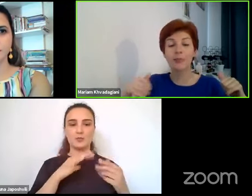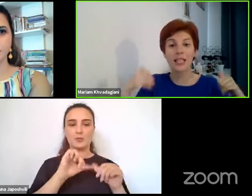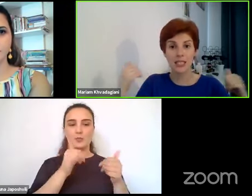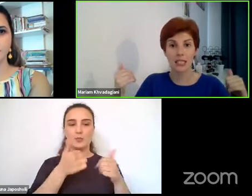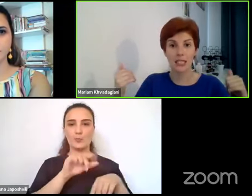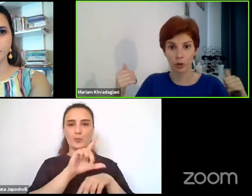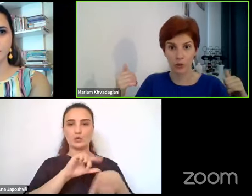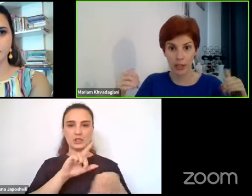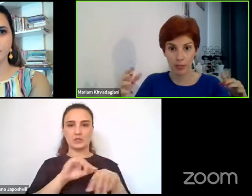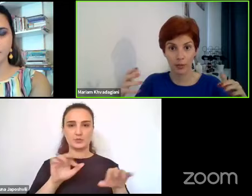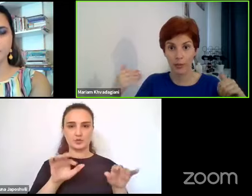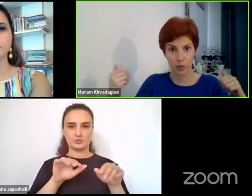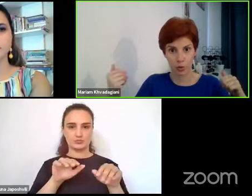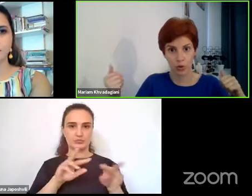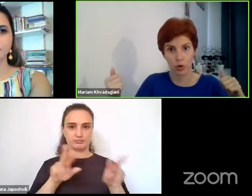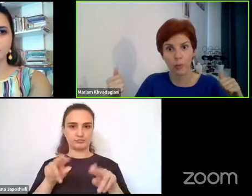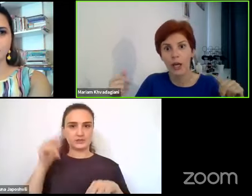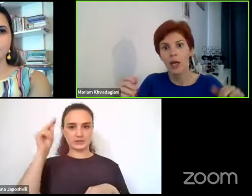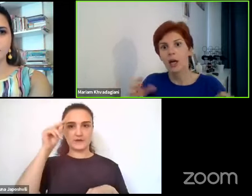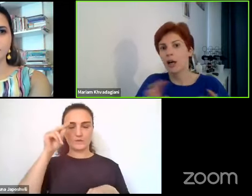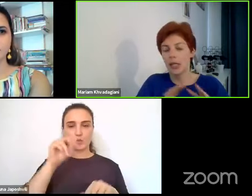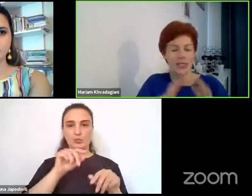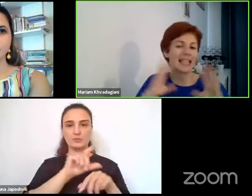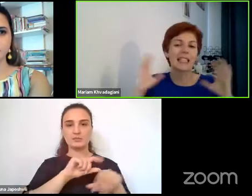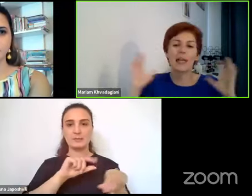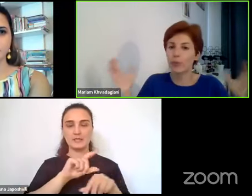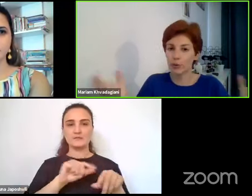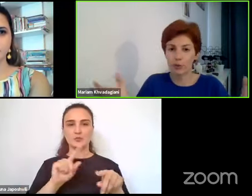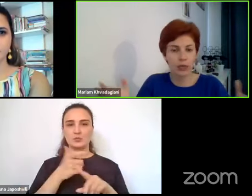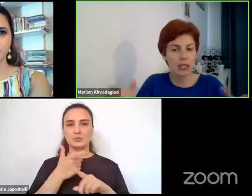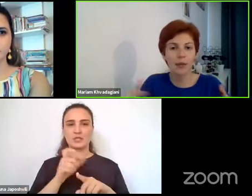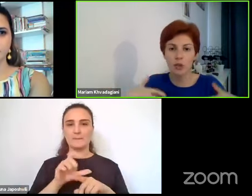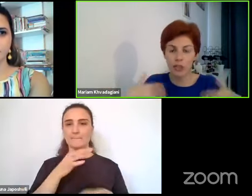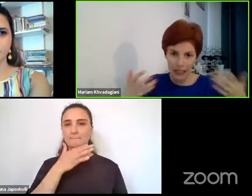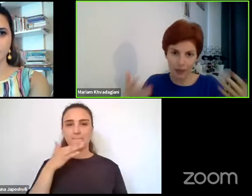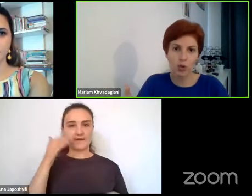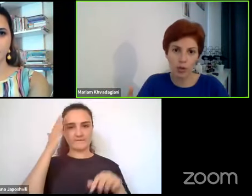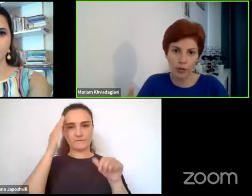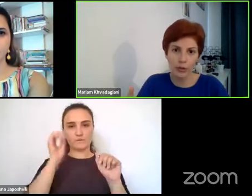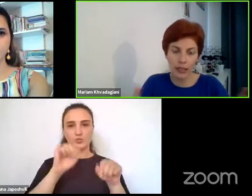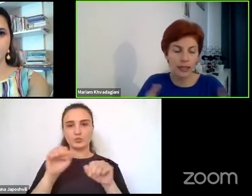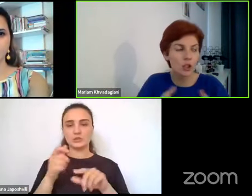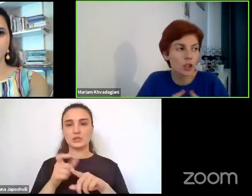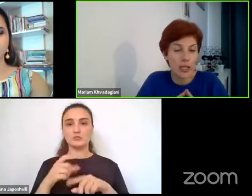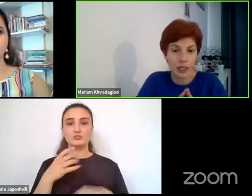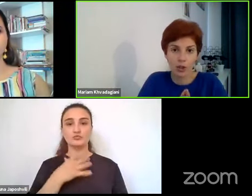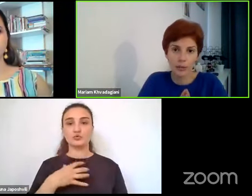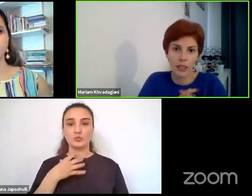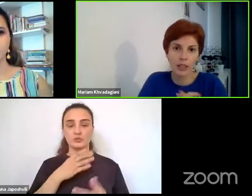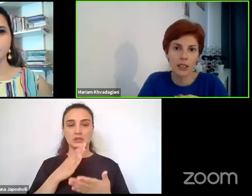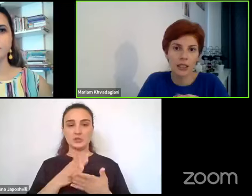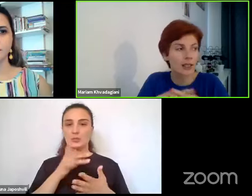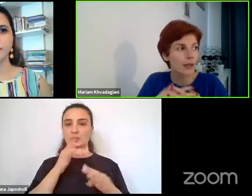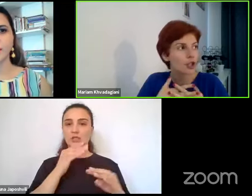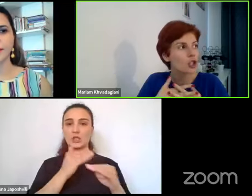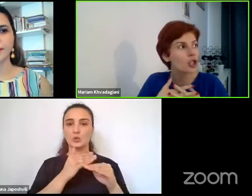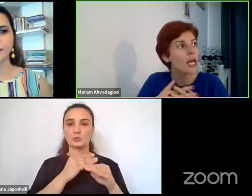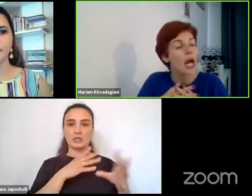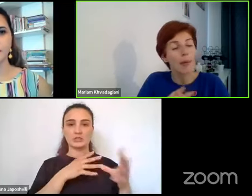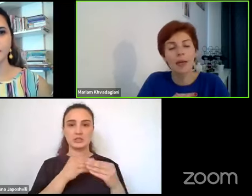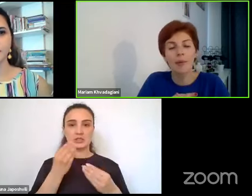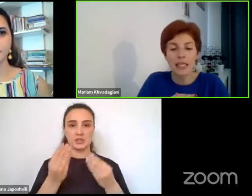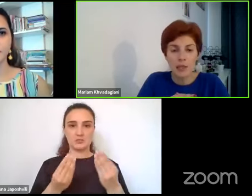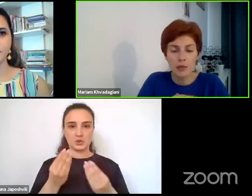გზით იმდენ სწავლობს და მიბაძვით, რომ აი ძალიან ბევრ უნარს და ამიტომ ძალიან მნიშვნელოვანი არის, რომ თანატოლებთან ერთად